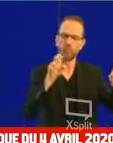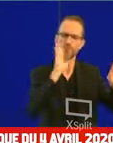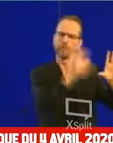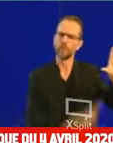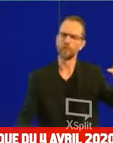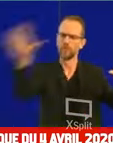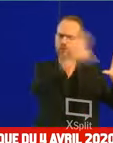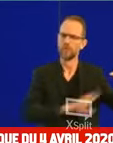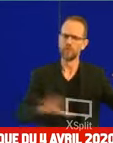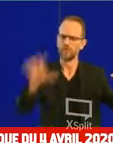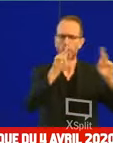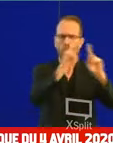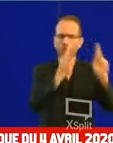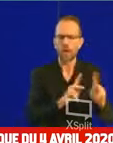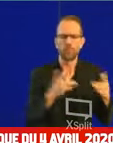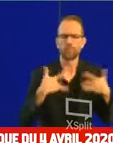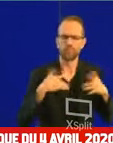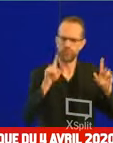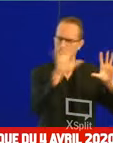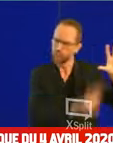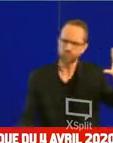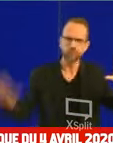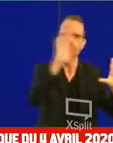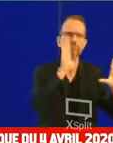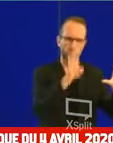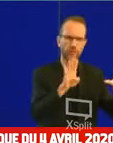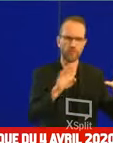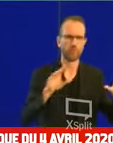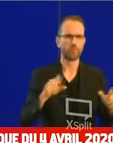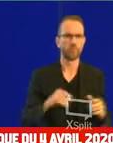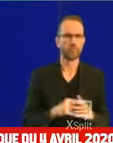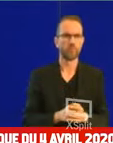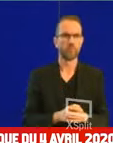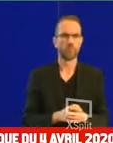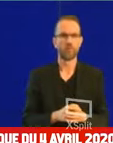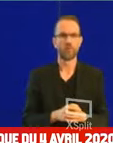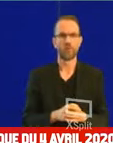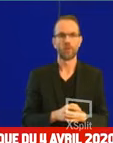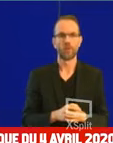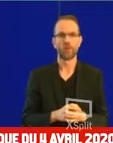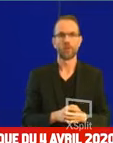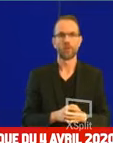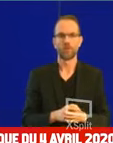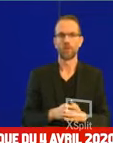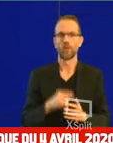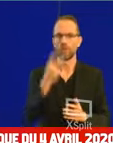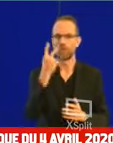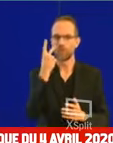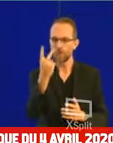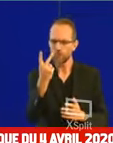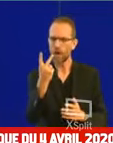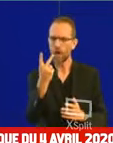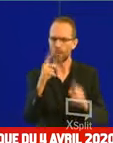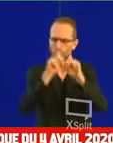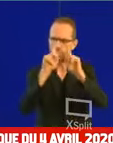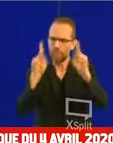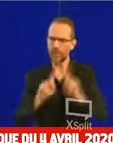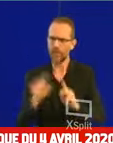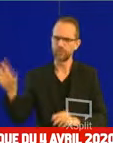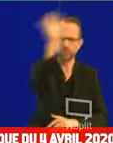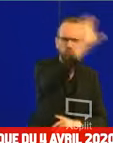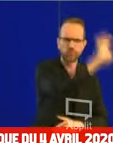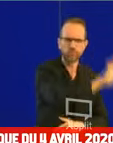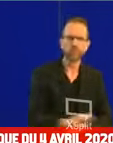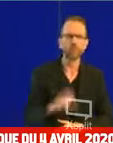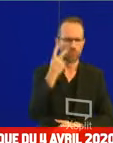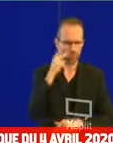donc la diminution s'est appliqué sur l'ensemble des provinces il n'y a aucune raison de penser que le limbourg serait simplement en avance par